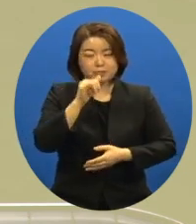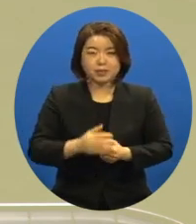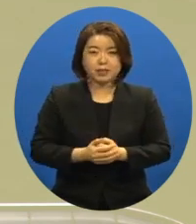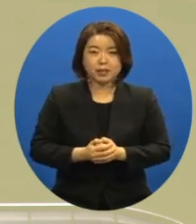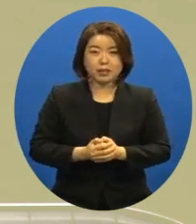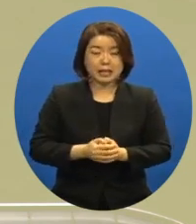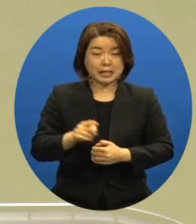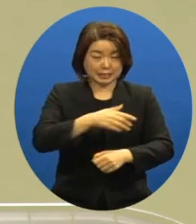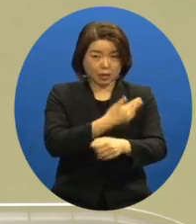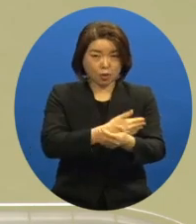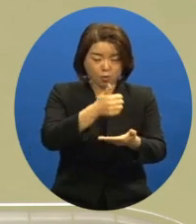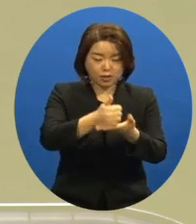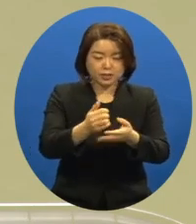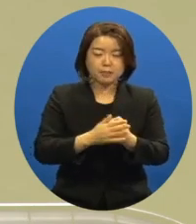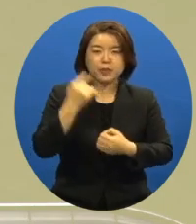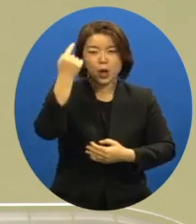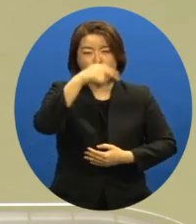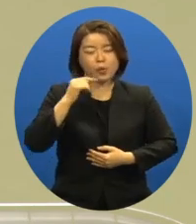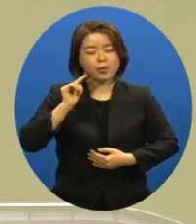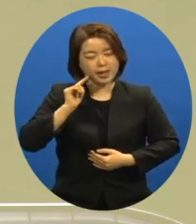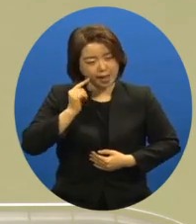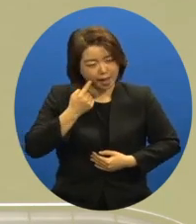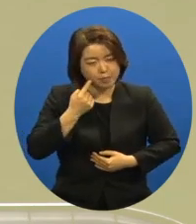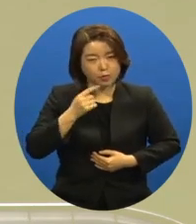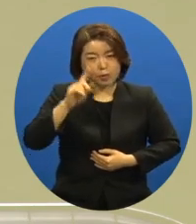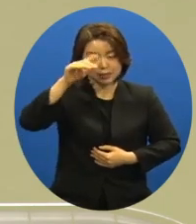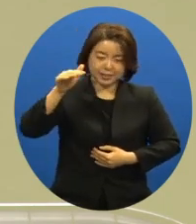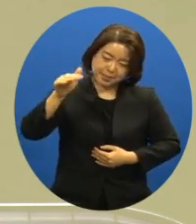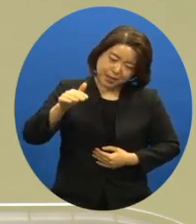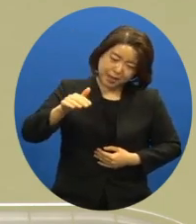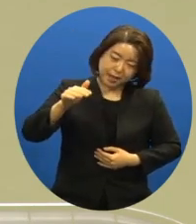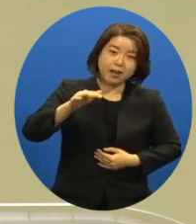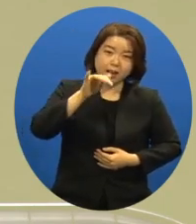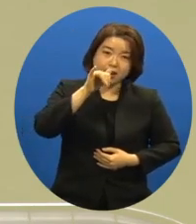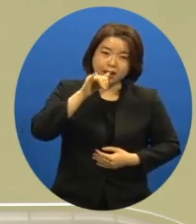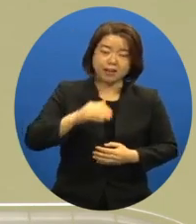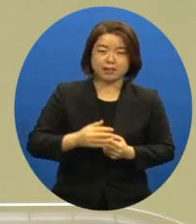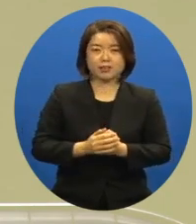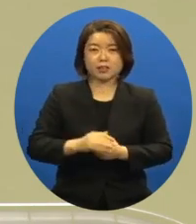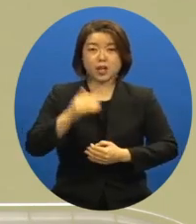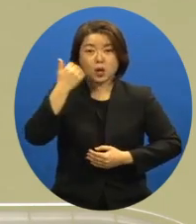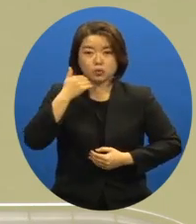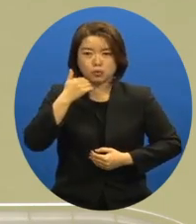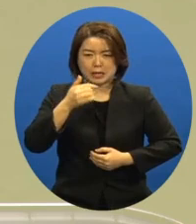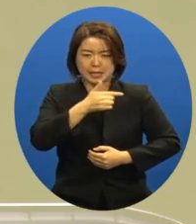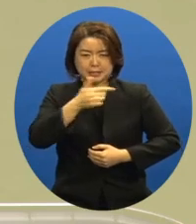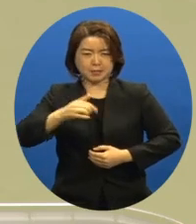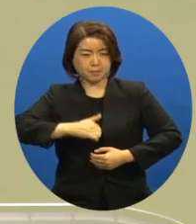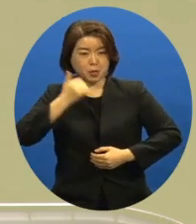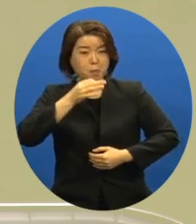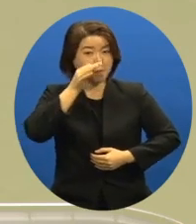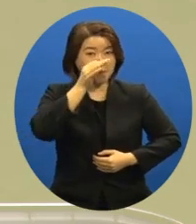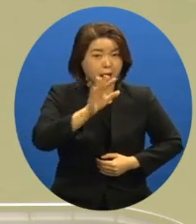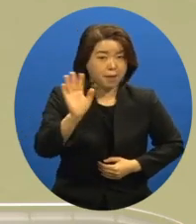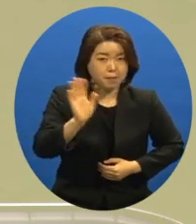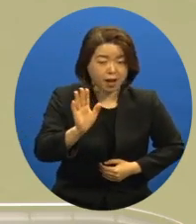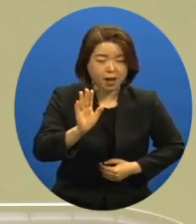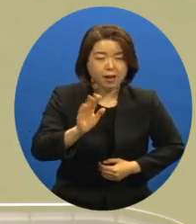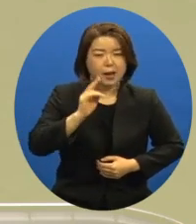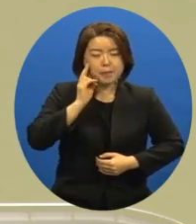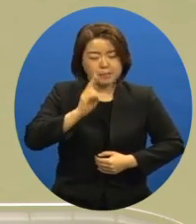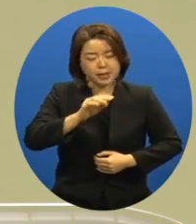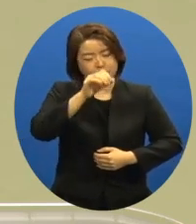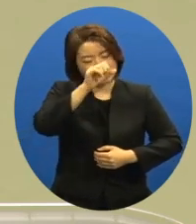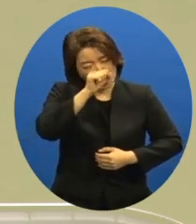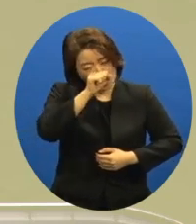권사님은 아주 얼굴도 이쁘장하시고 키도 자그만하신데 누구에게 큰 소리 한번 내지 못하시는 아주 착하디